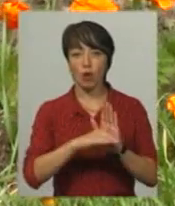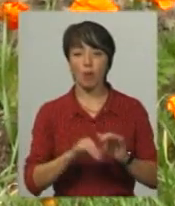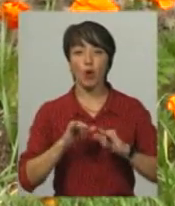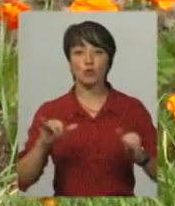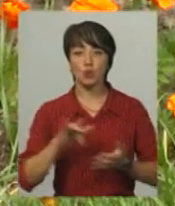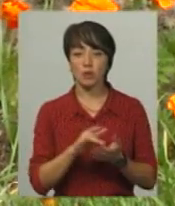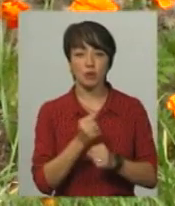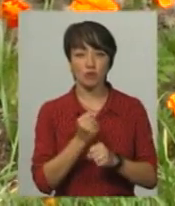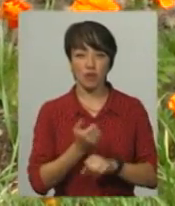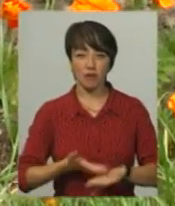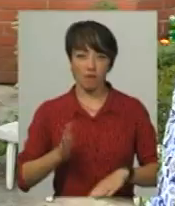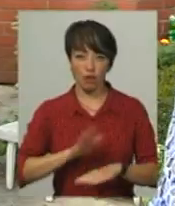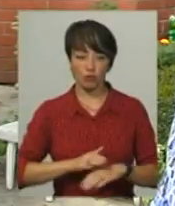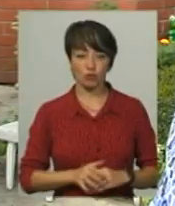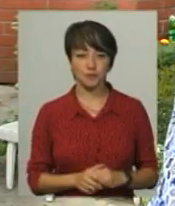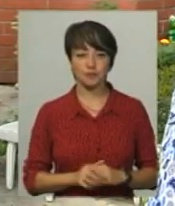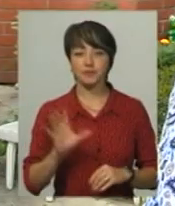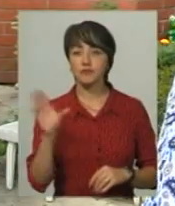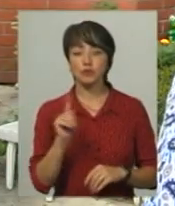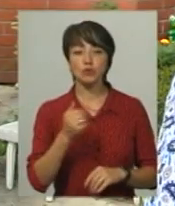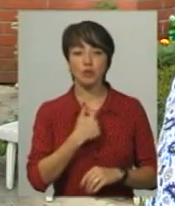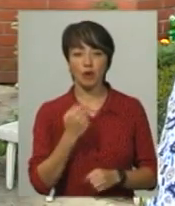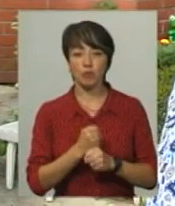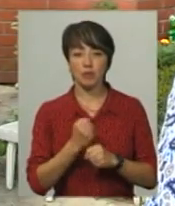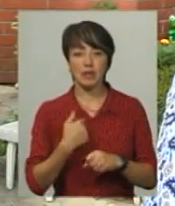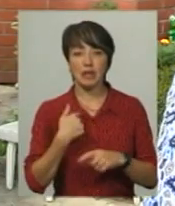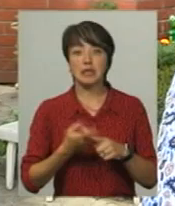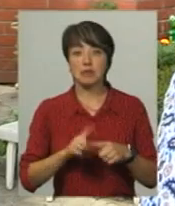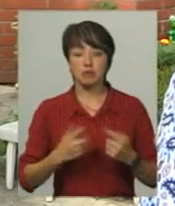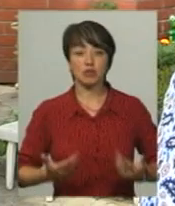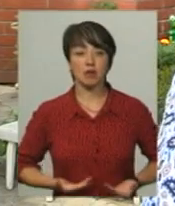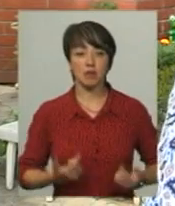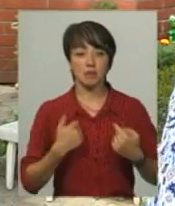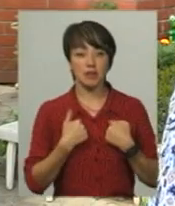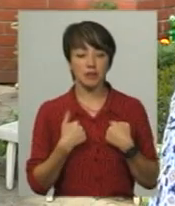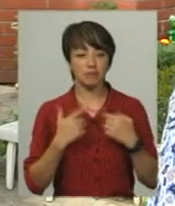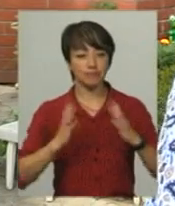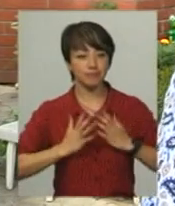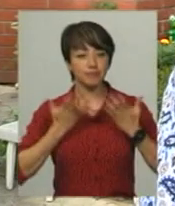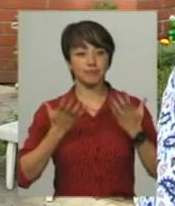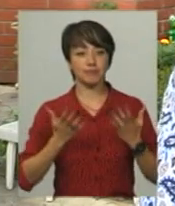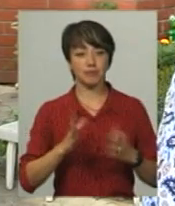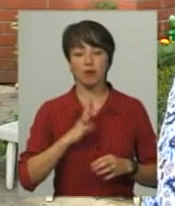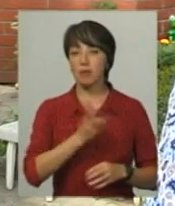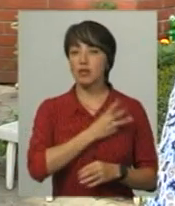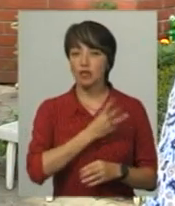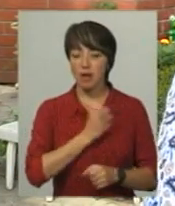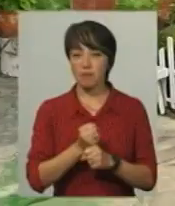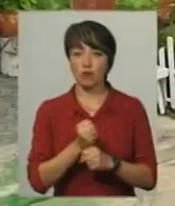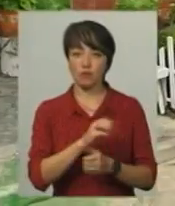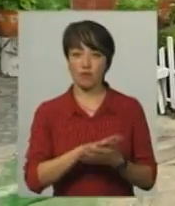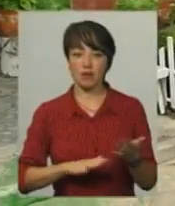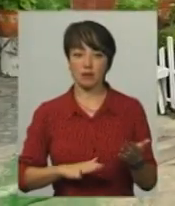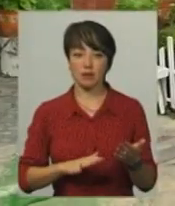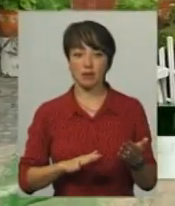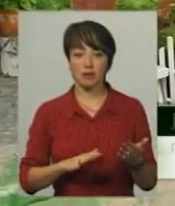туризму працювати важко. Все, що я робила, я цим жила. Мені воно приводило так натхнення, бажання працювати.